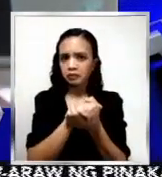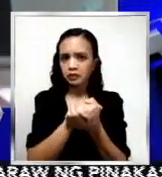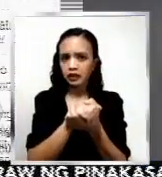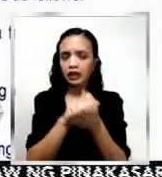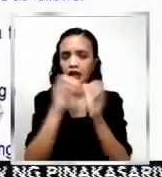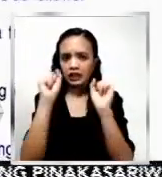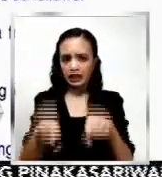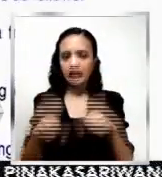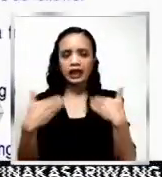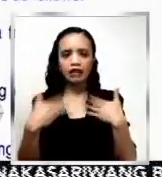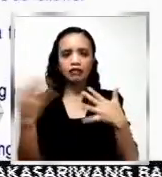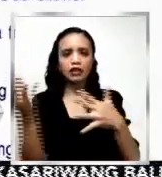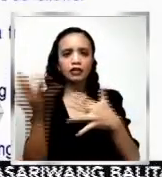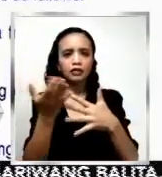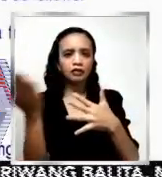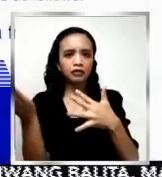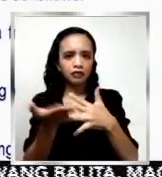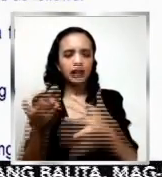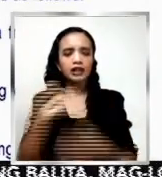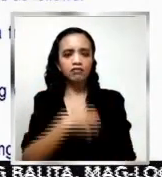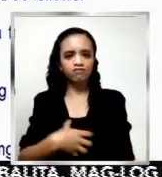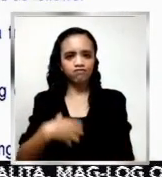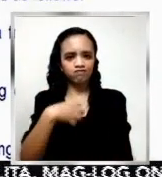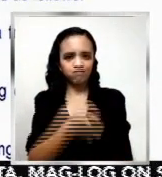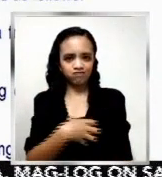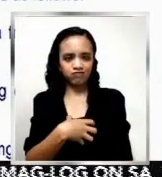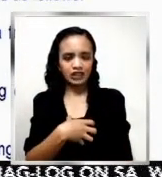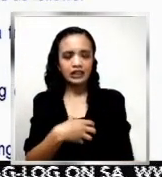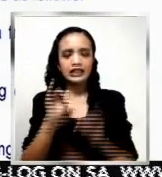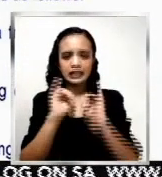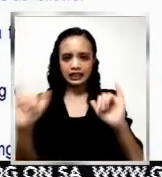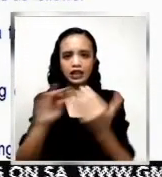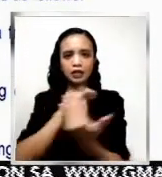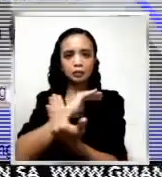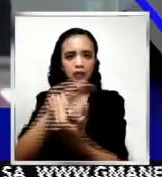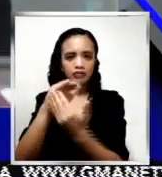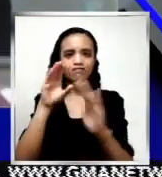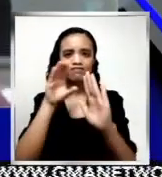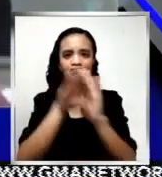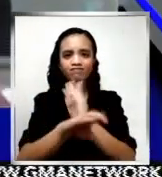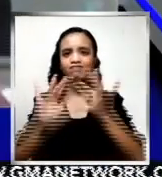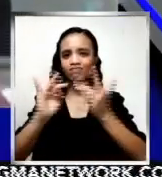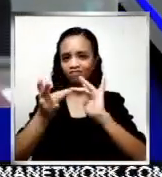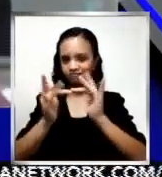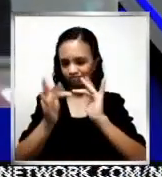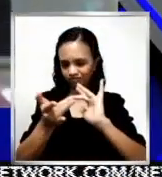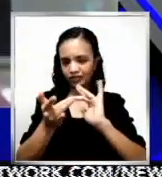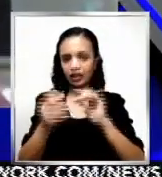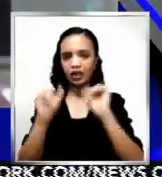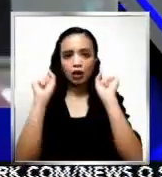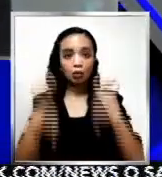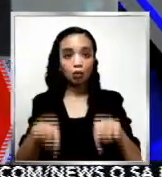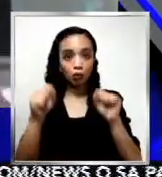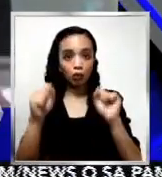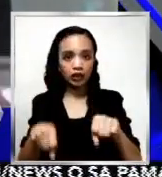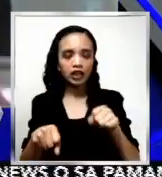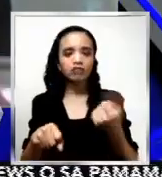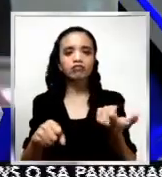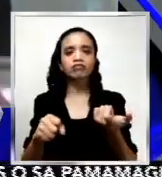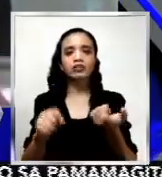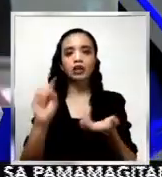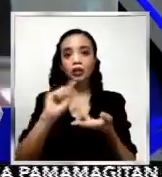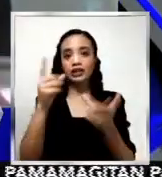with us. Cybercrime Prevention Act pa rin, computer-related fraud yan. Pwede rin sa estafa in relation to